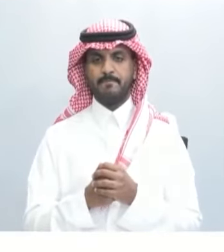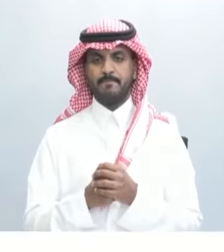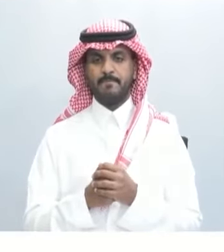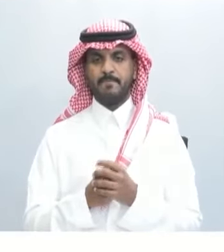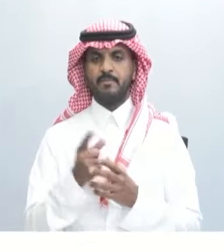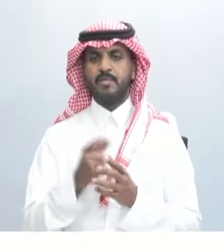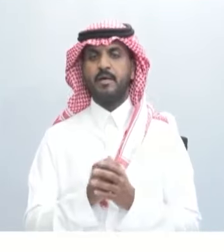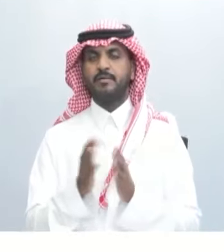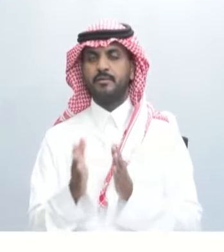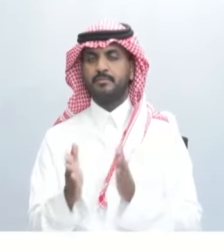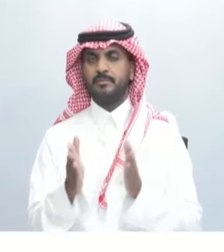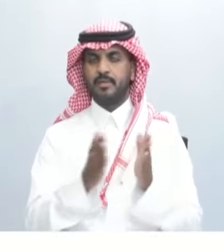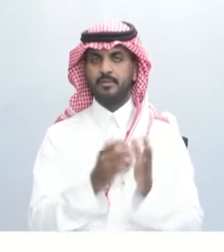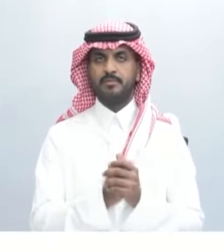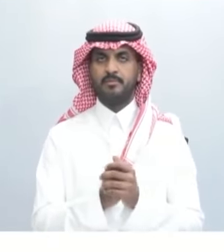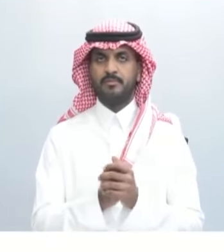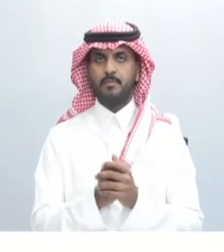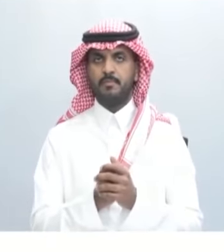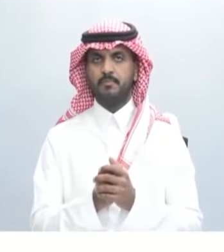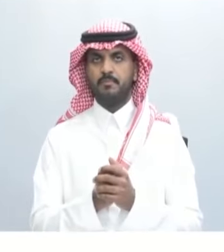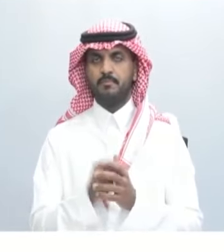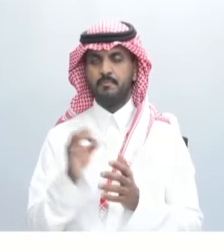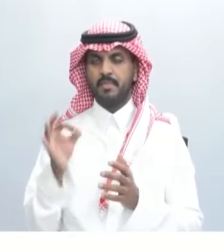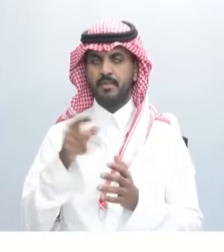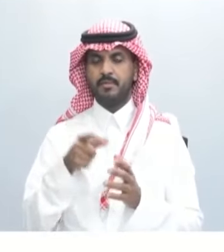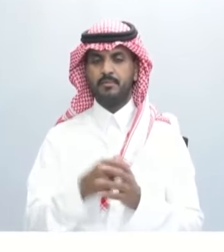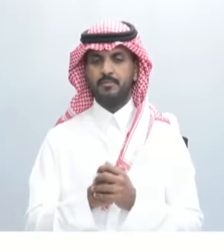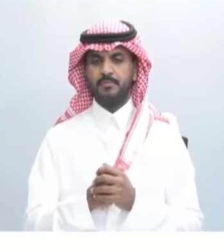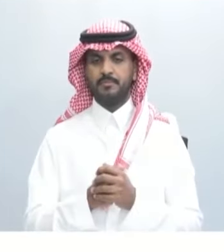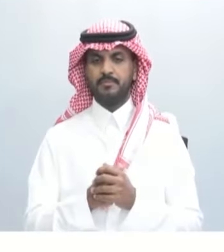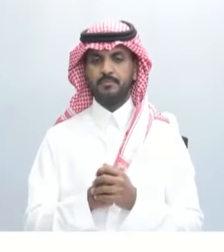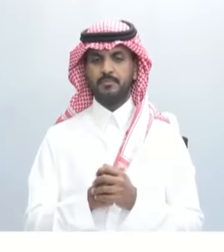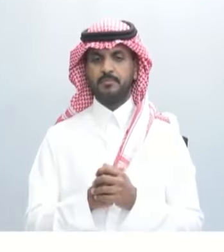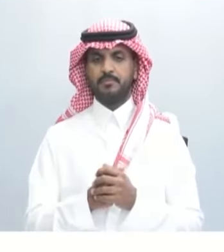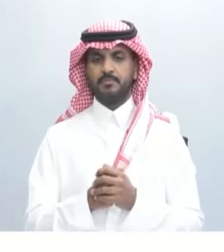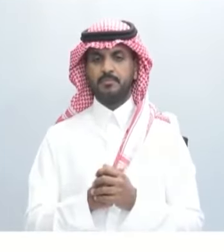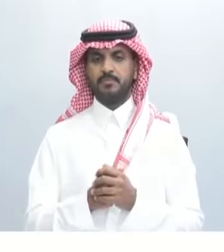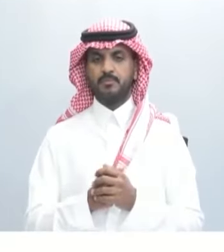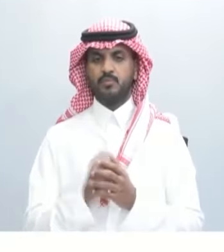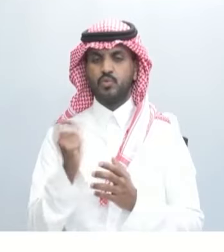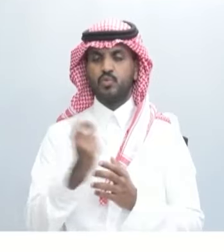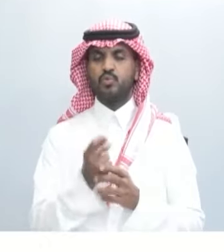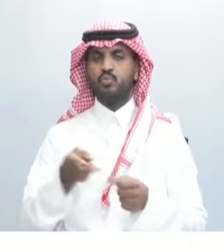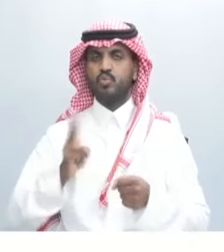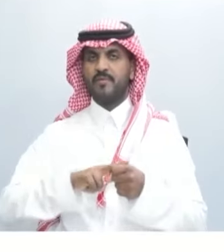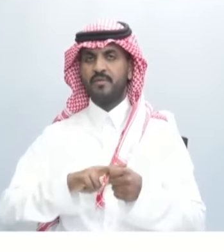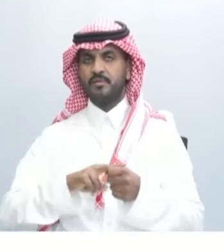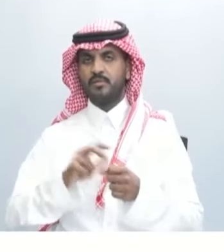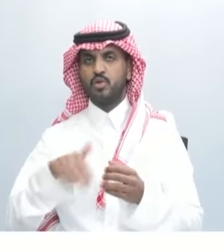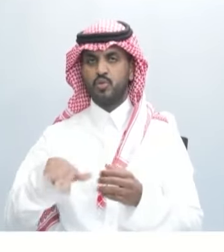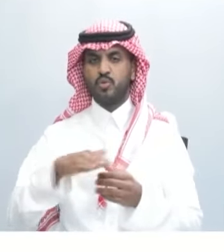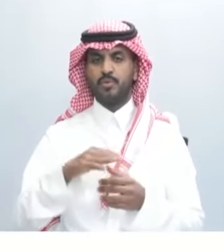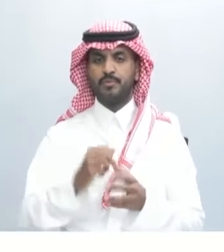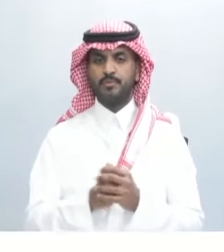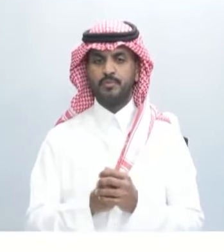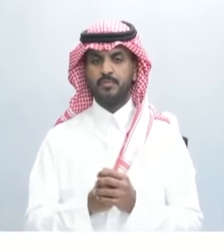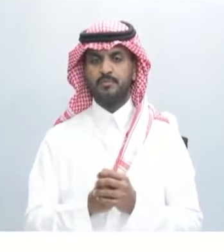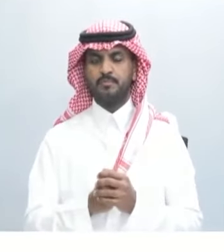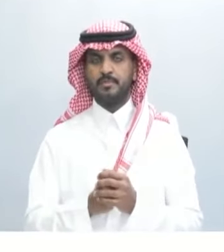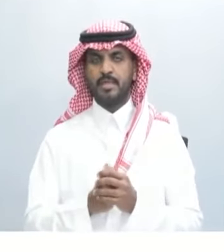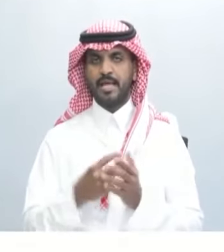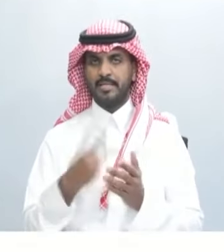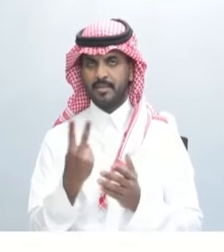منها ننتقل الى هذا المثال وفي هذا المثال ابنائي بناتي اكتب مضاعفات مضاعفات